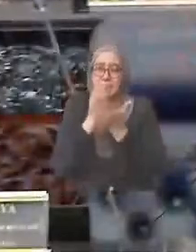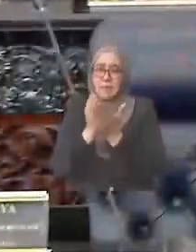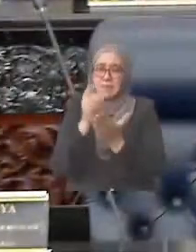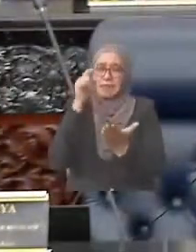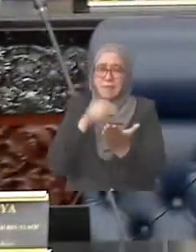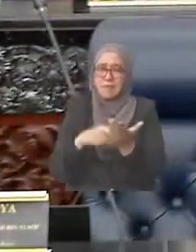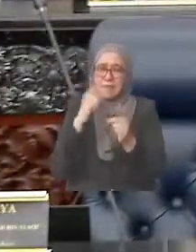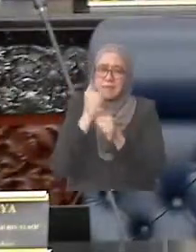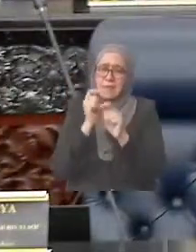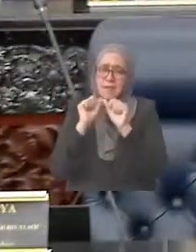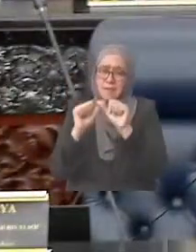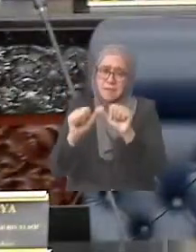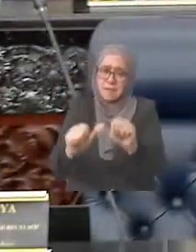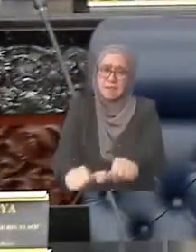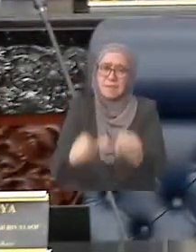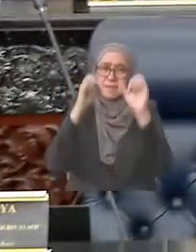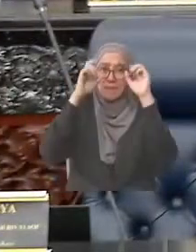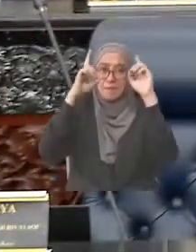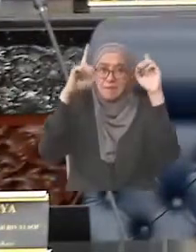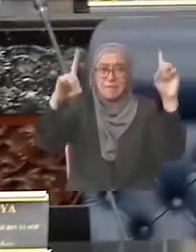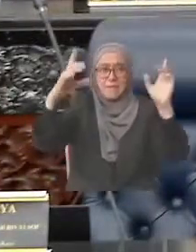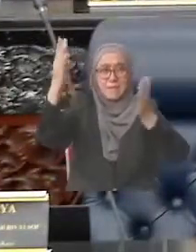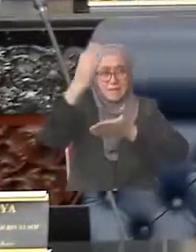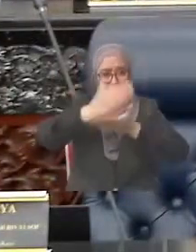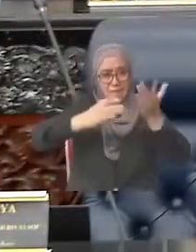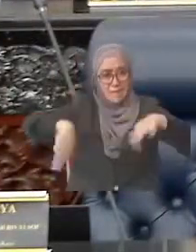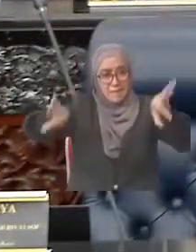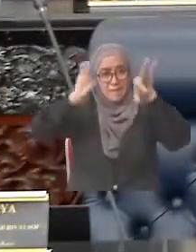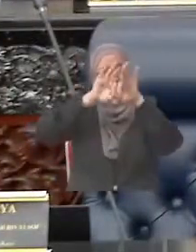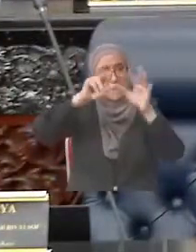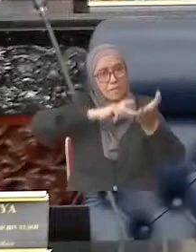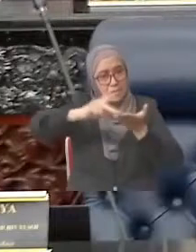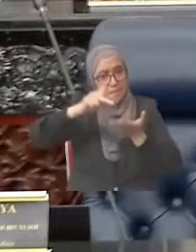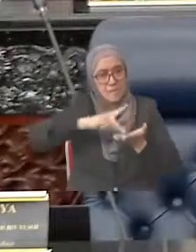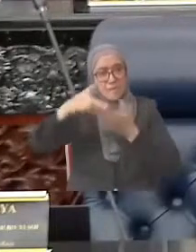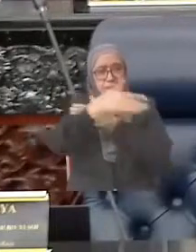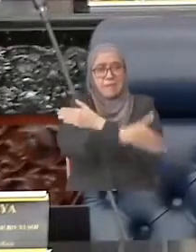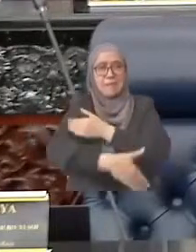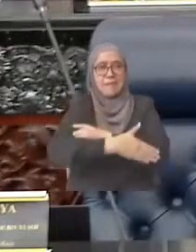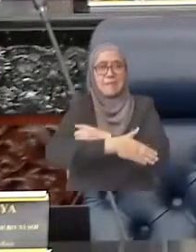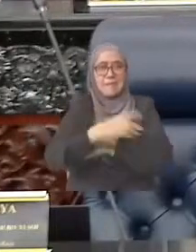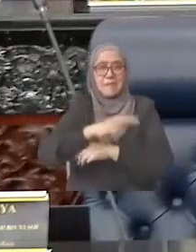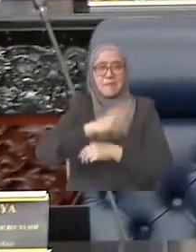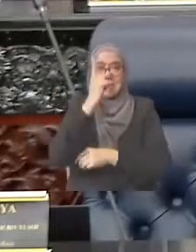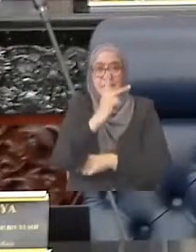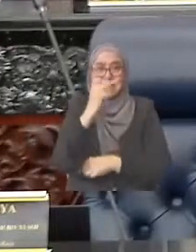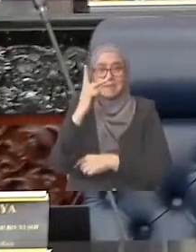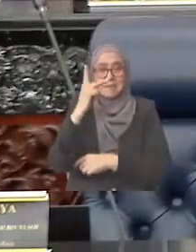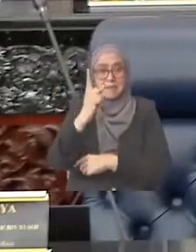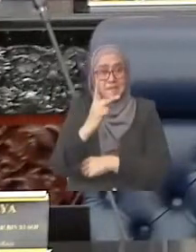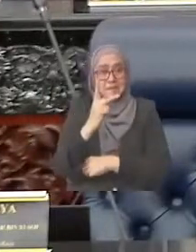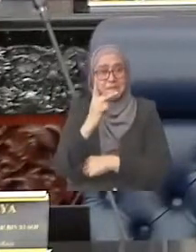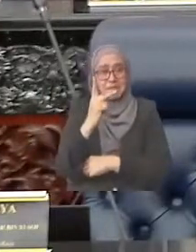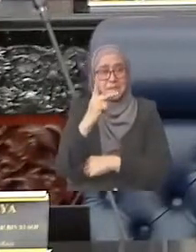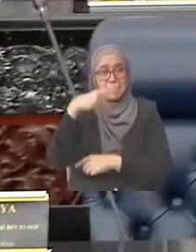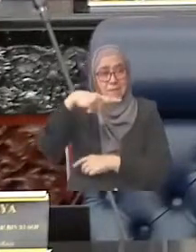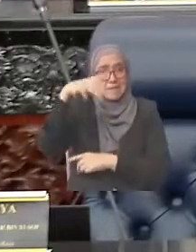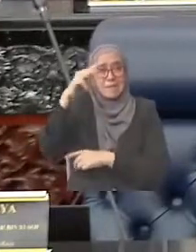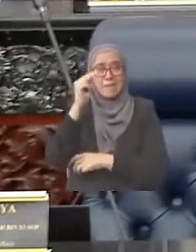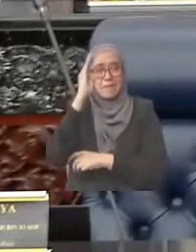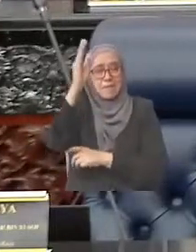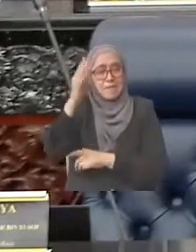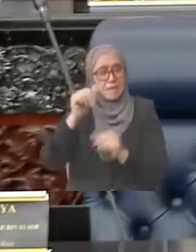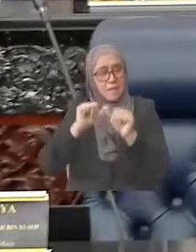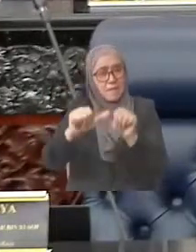mengutamakan pendidikan sebagai segmen terpenting perbelanjaan negara Kementerian Pendidikan Malaysia akan terus menerima peruntukan